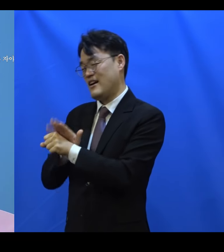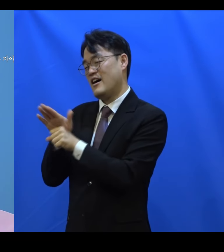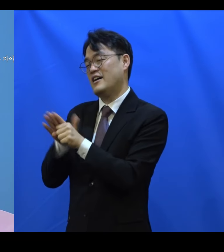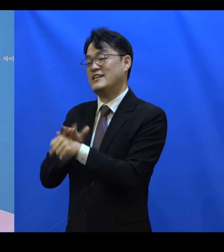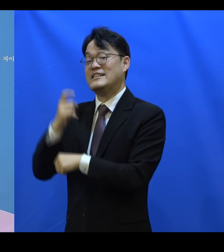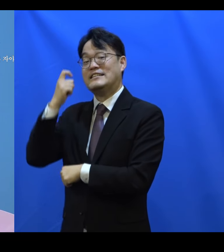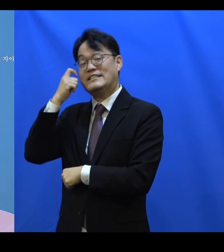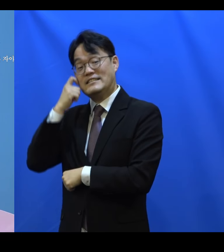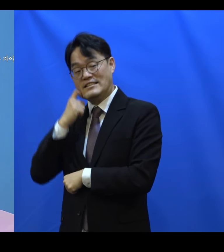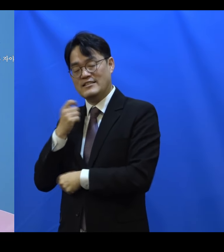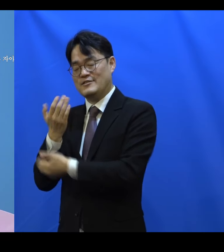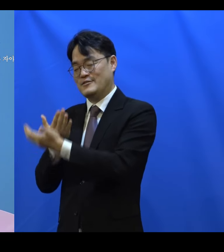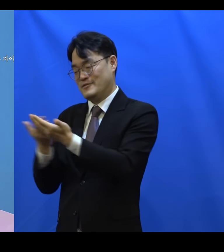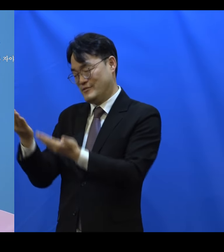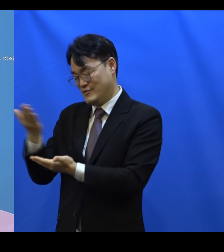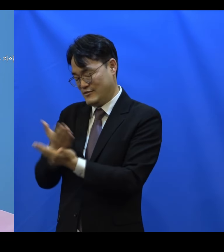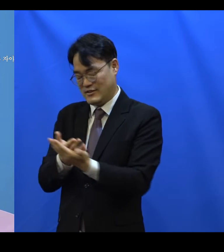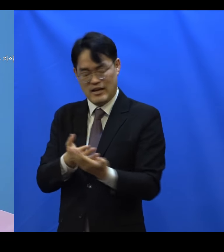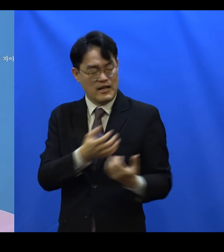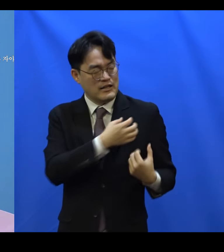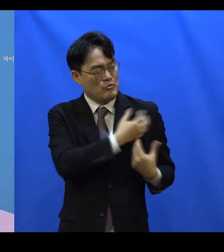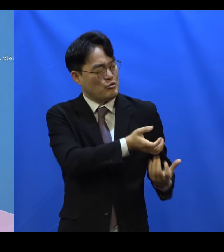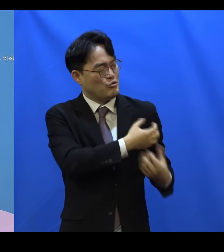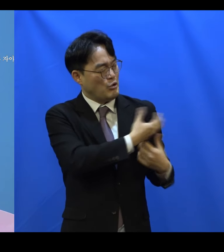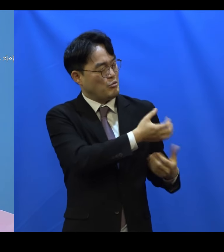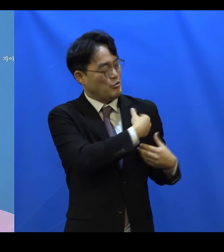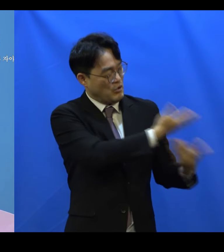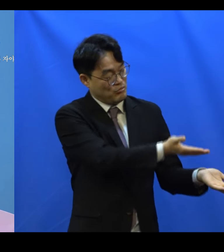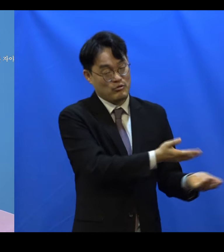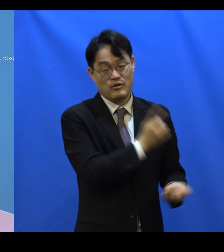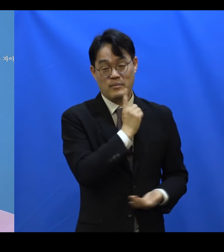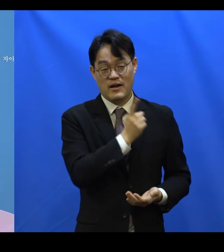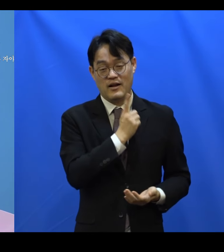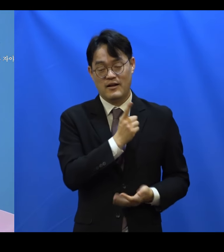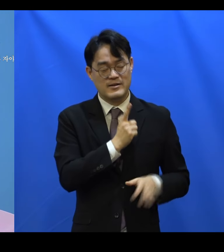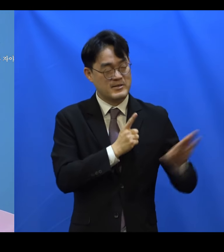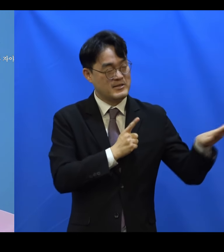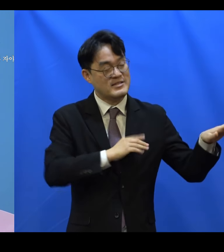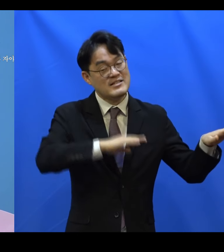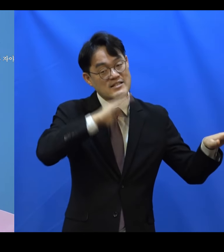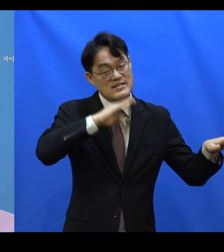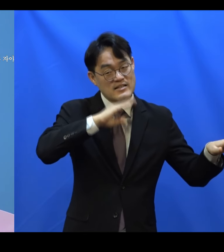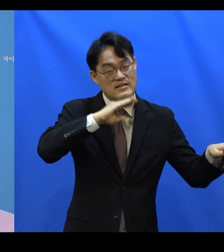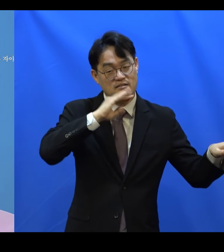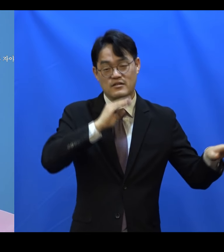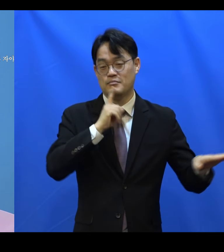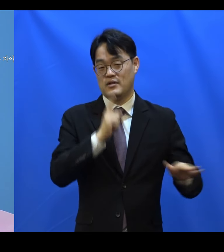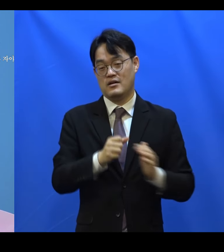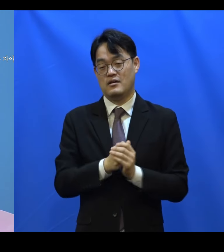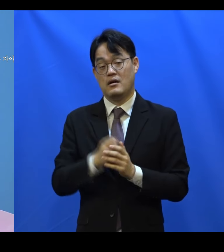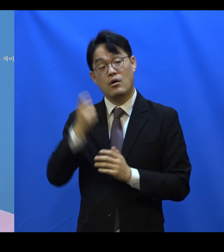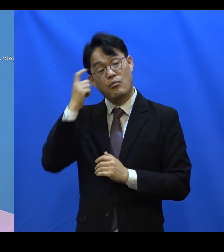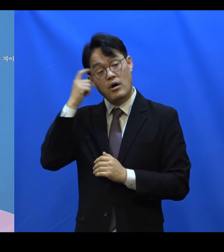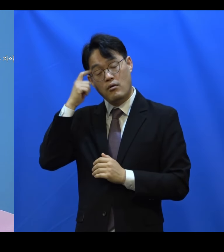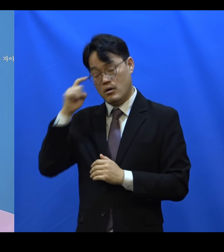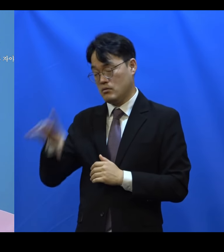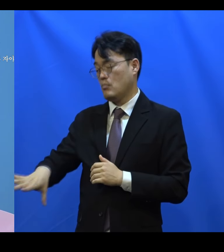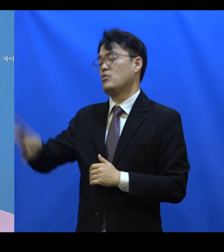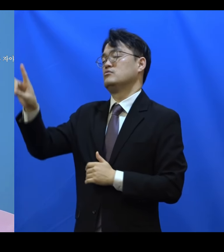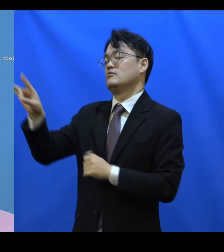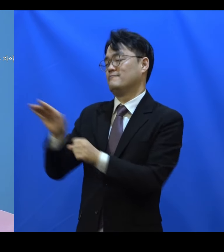사랑은 깨우는 것이 아니라 자라나게 해야 합니다. 기다림이 필요하다는 거죠. 사랑은 너무도 소중합니다.